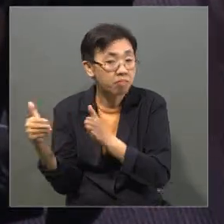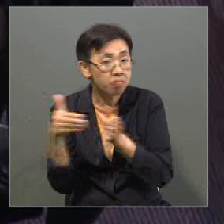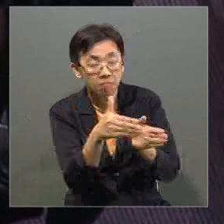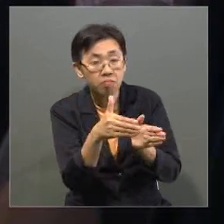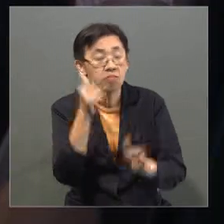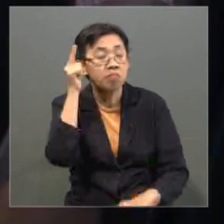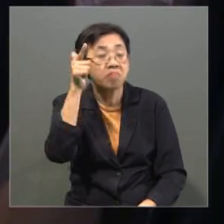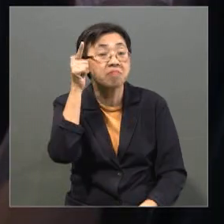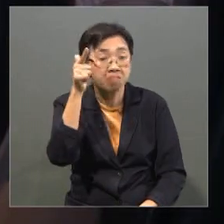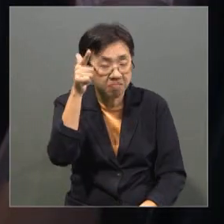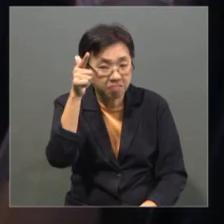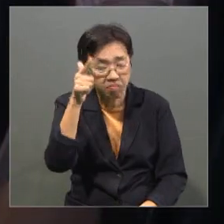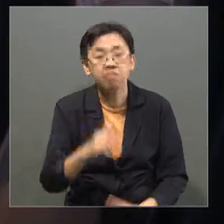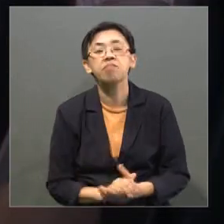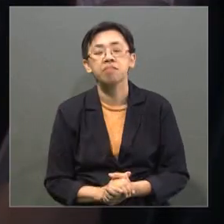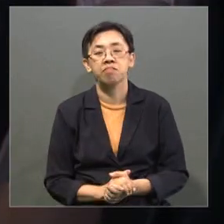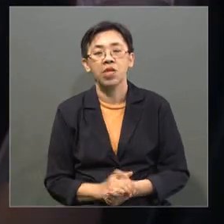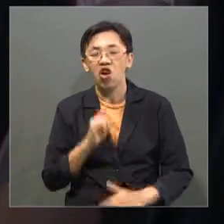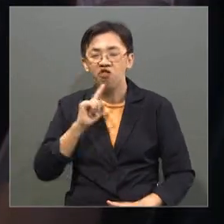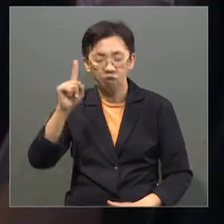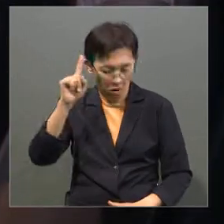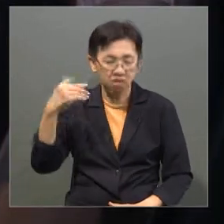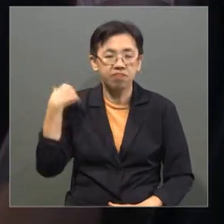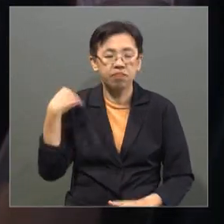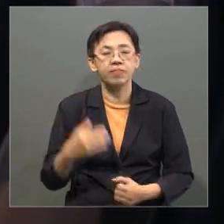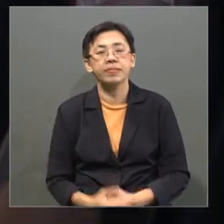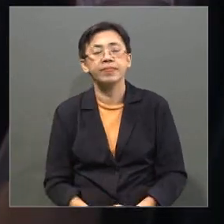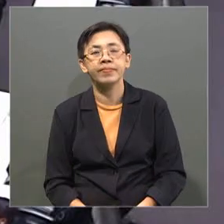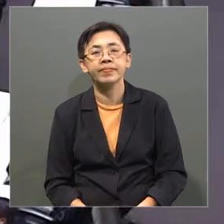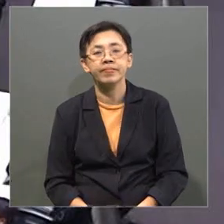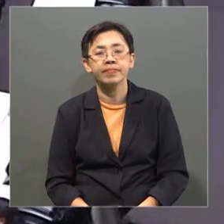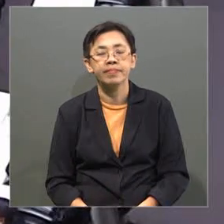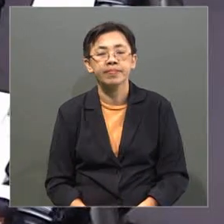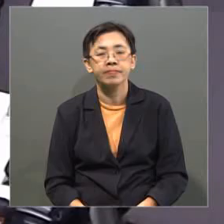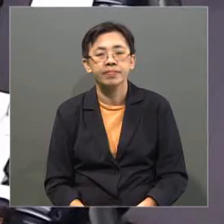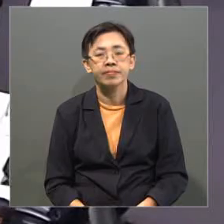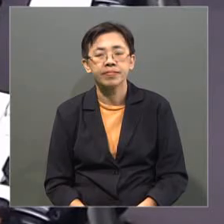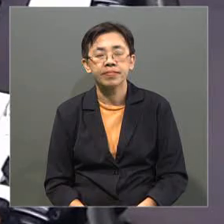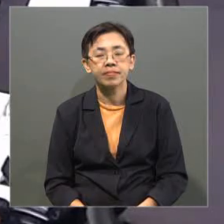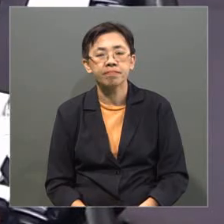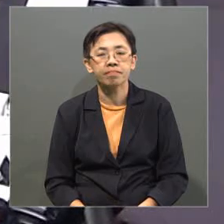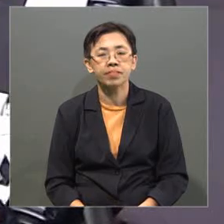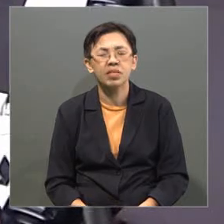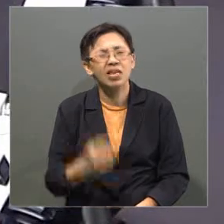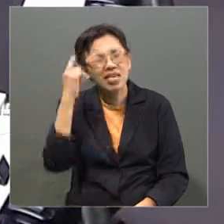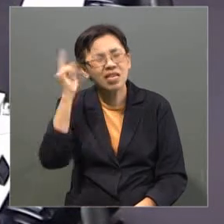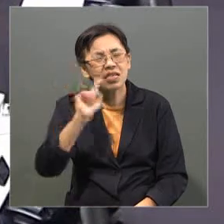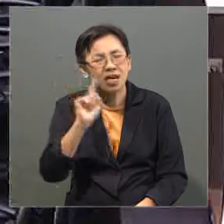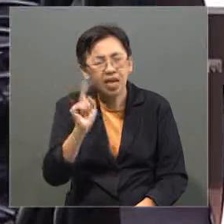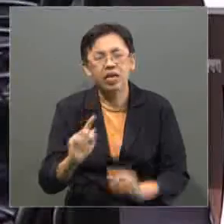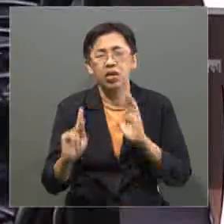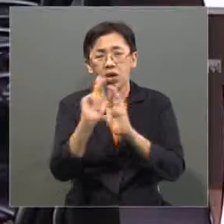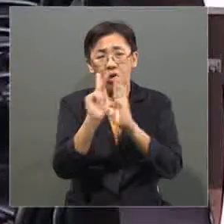ถึงคุณทักษิณชินวัตรก็จะมีการฟ้องร้องดำเนินคดีนะครับเรื่องนี้เนี่ยทางคุณวิสุทธ์บอกว่าขอให้มองไปที่กฎ